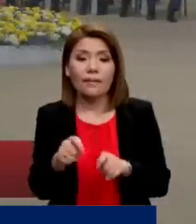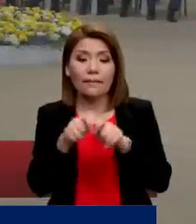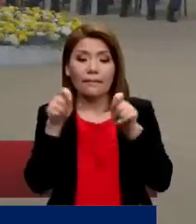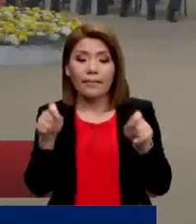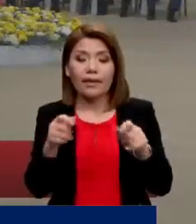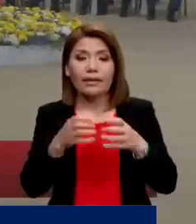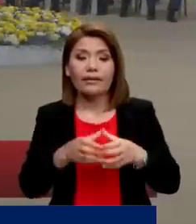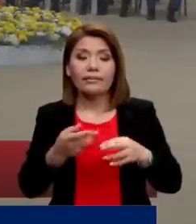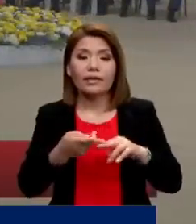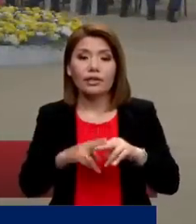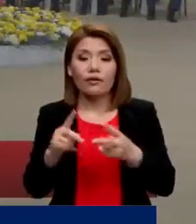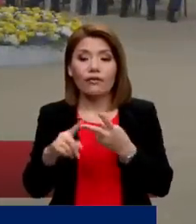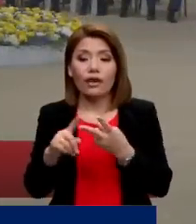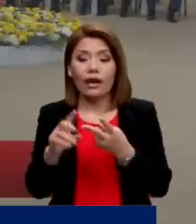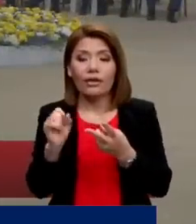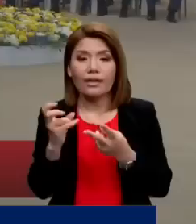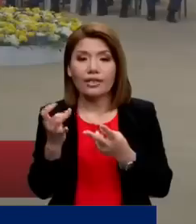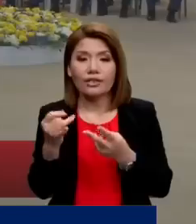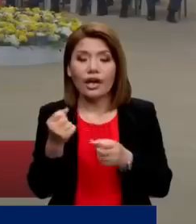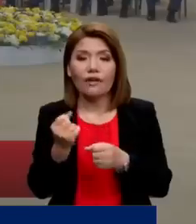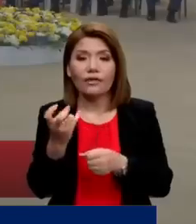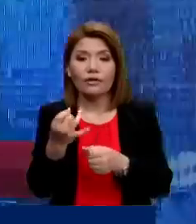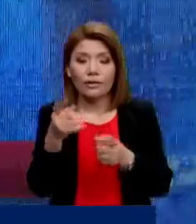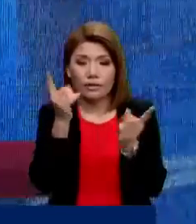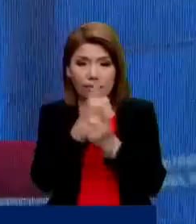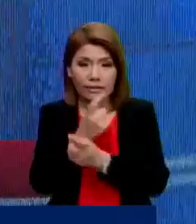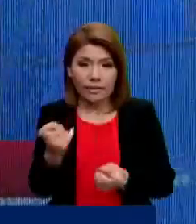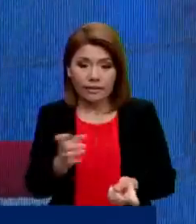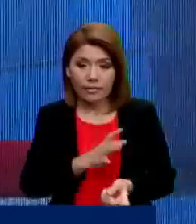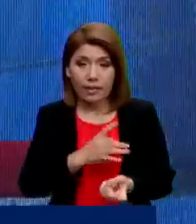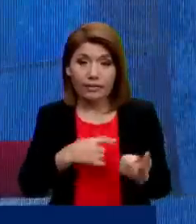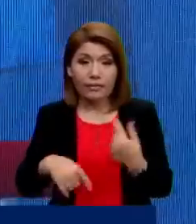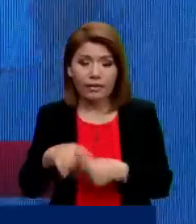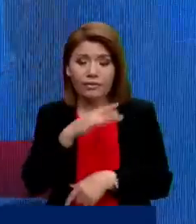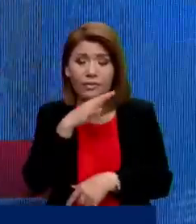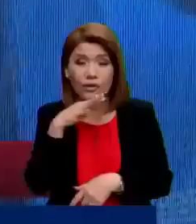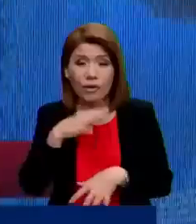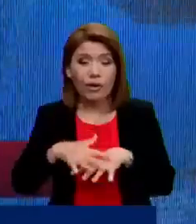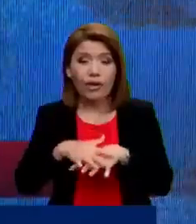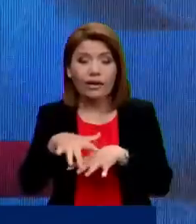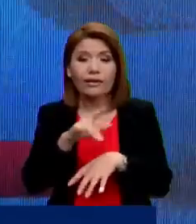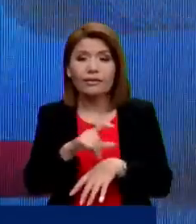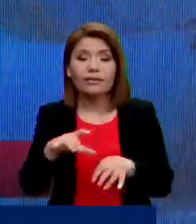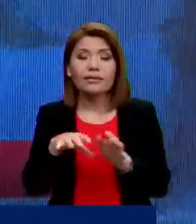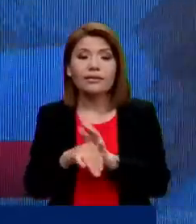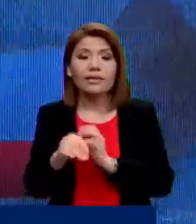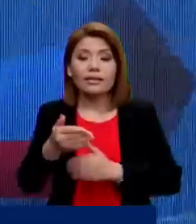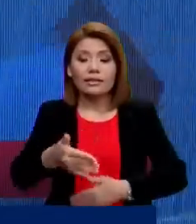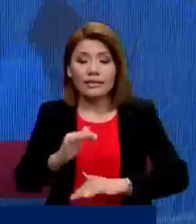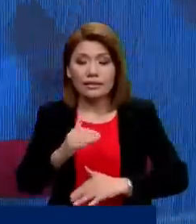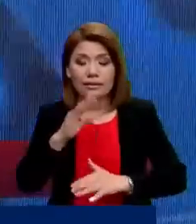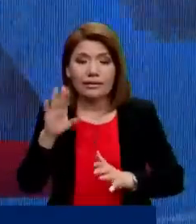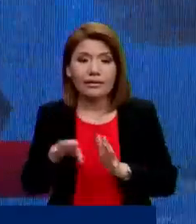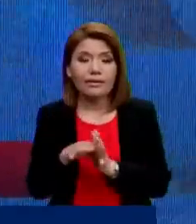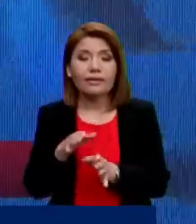Екінші құрылтайда Алаш автономиясы жарияланды. Біз көпті көрген ел ағаларының ақыл кеңесіне жүгінеміз,